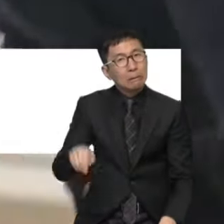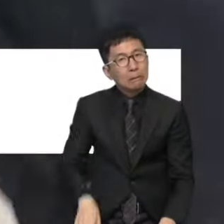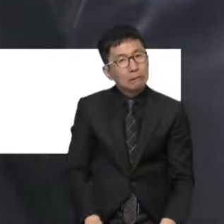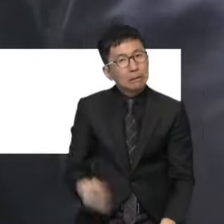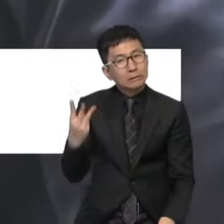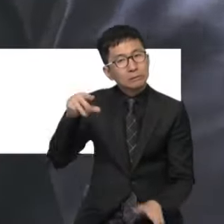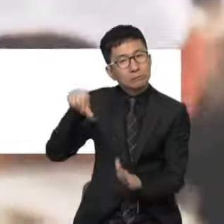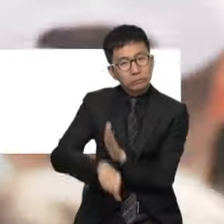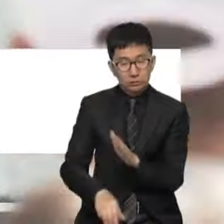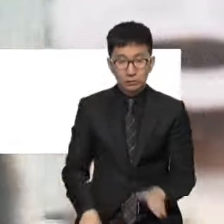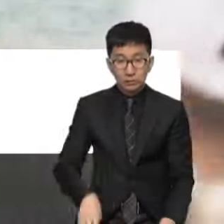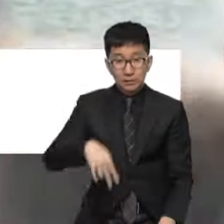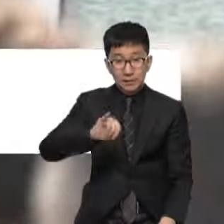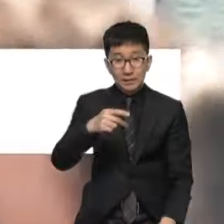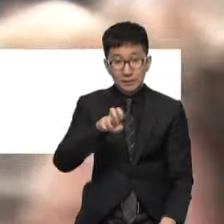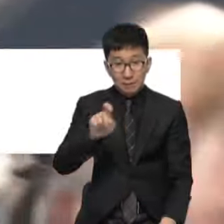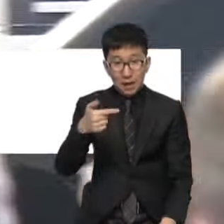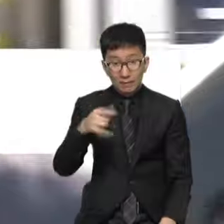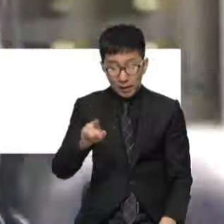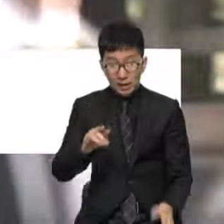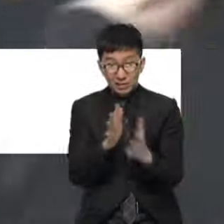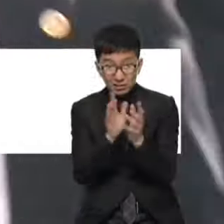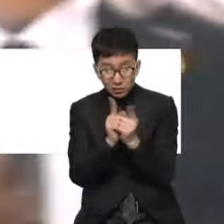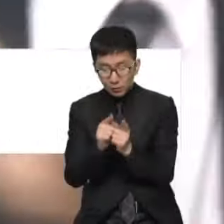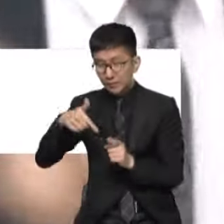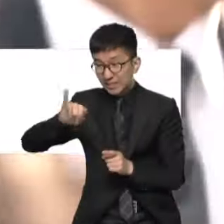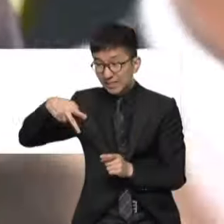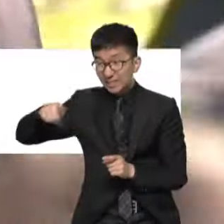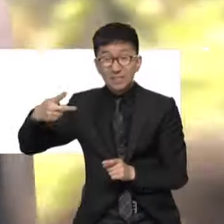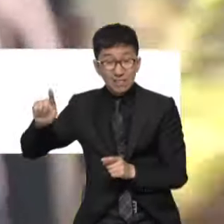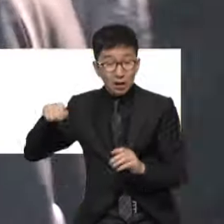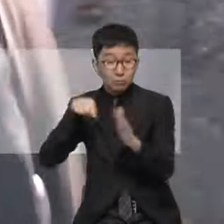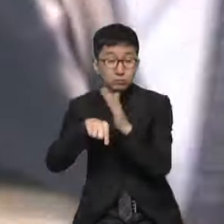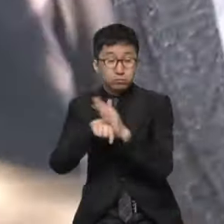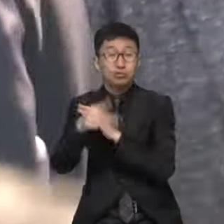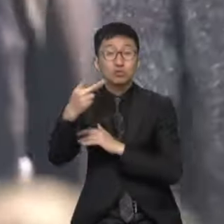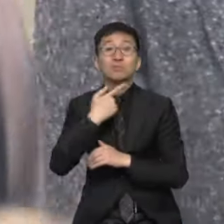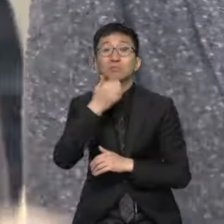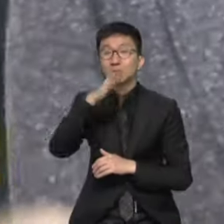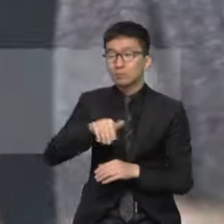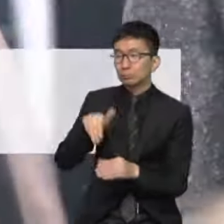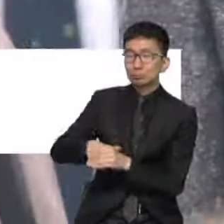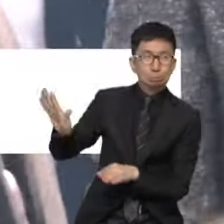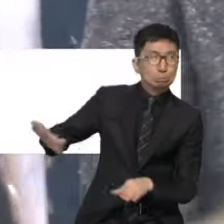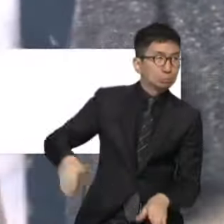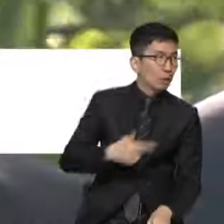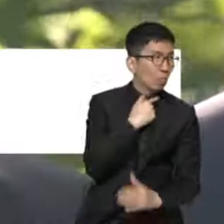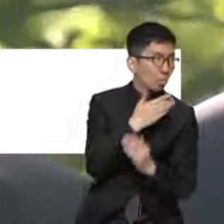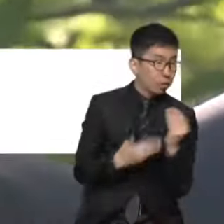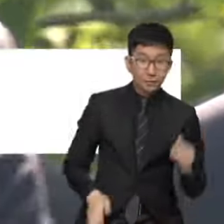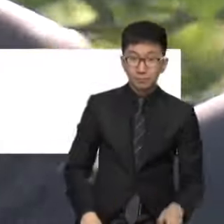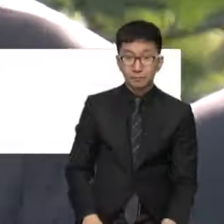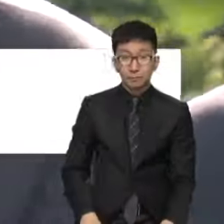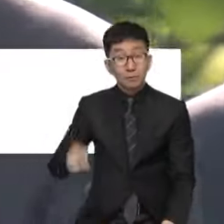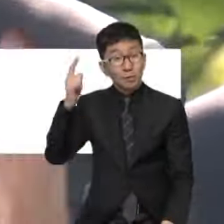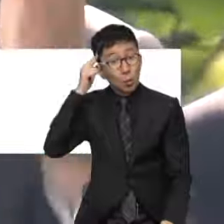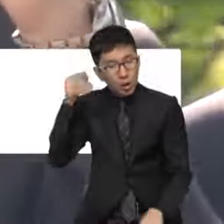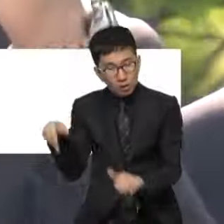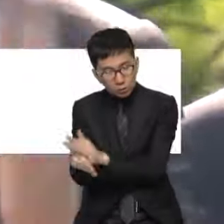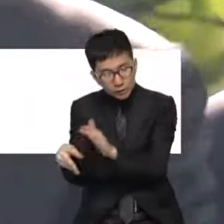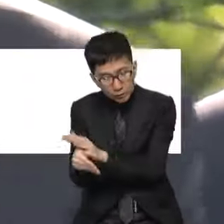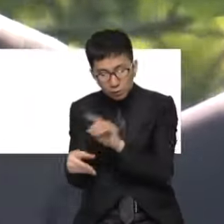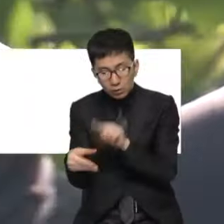두 차례나 심한혜연 지원 유세에 나섰지만 민심은 싸늘했습니다. 이번 선거는 자민당의 비자금 추문 이후